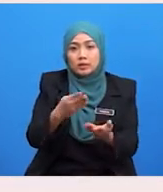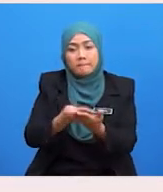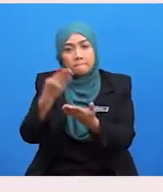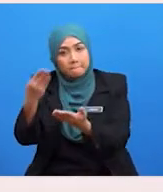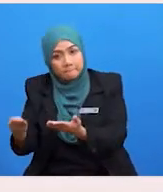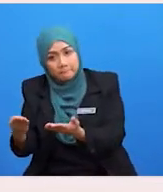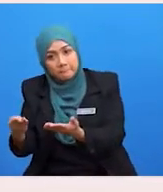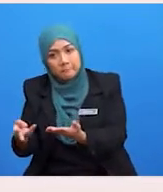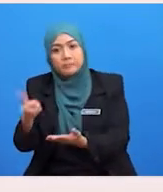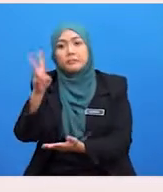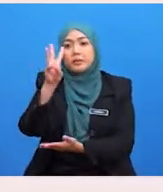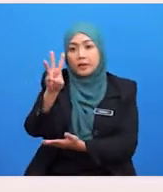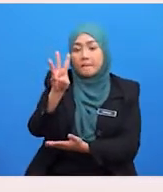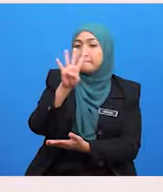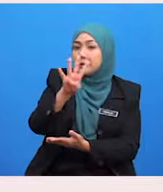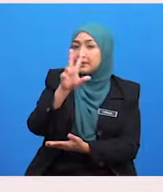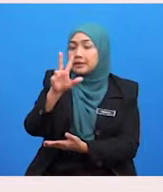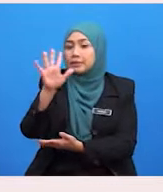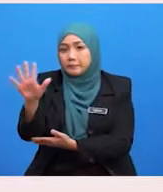dengan jumlah sebanyak